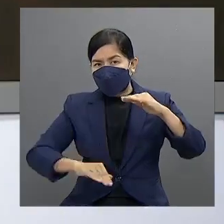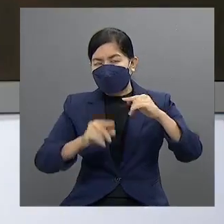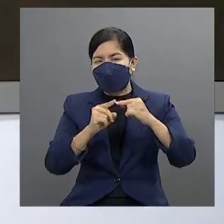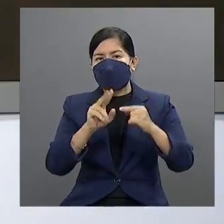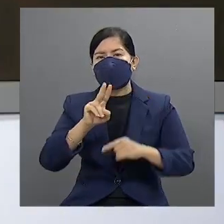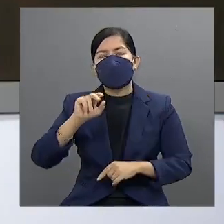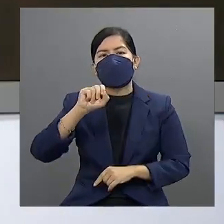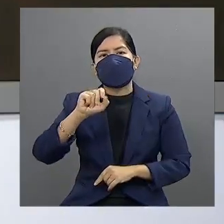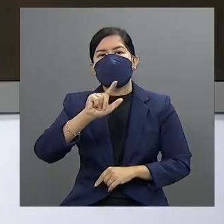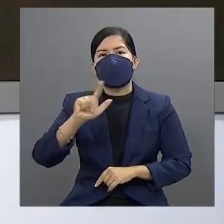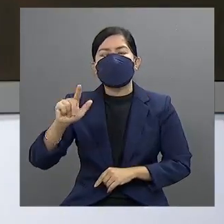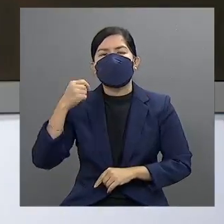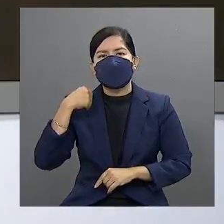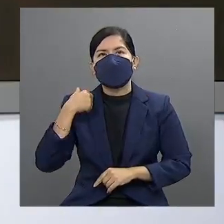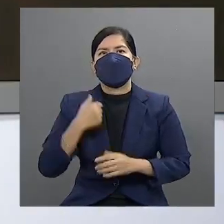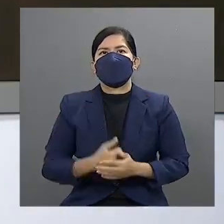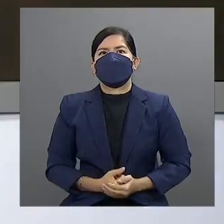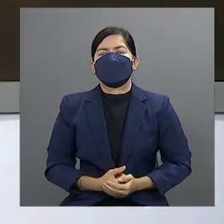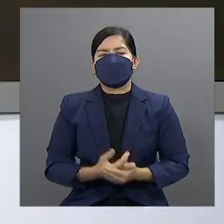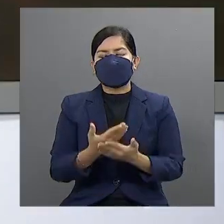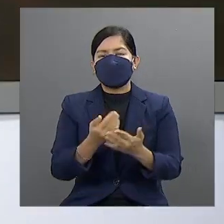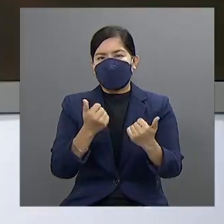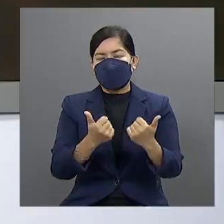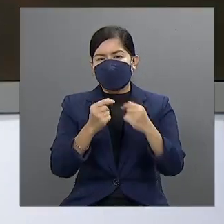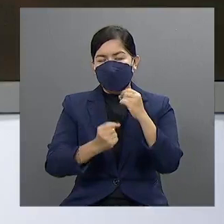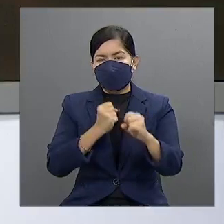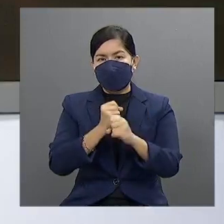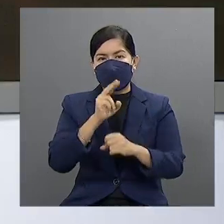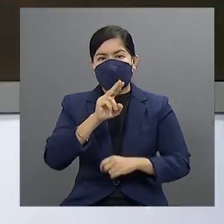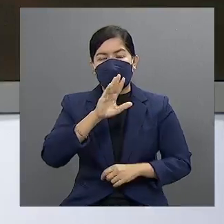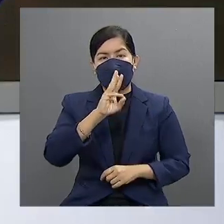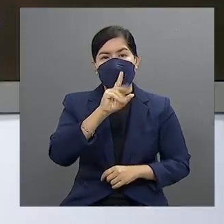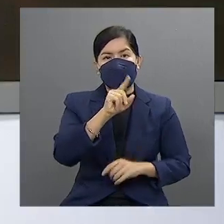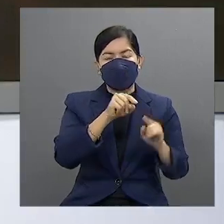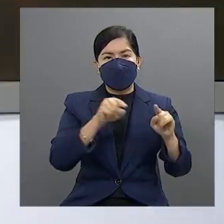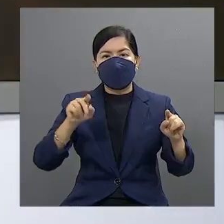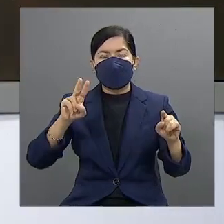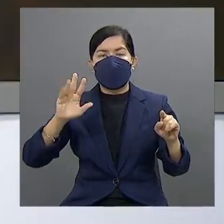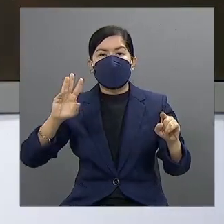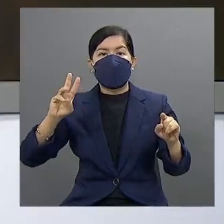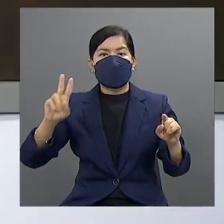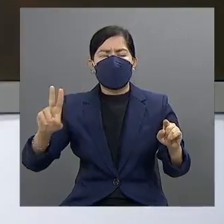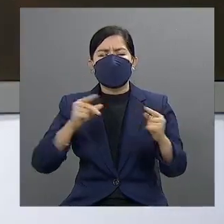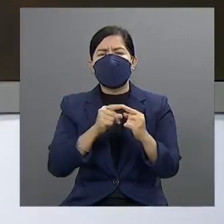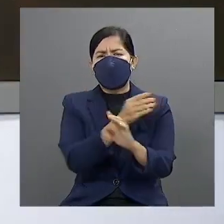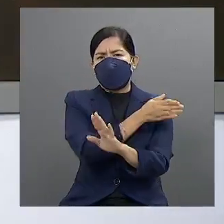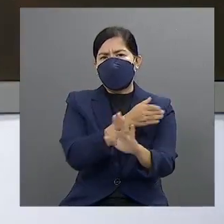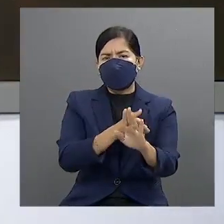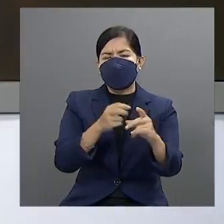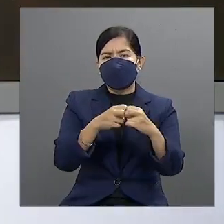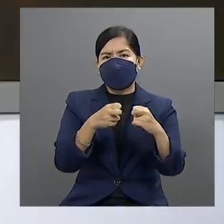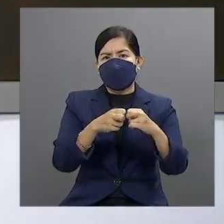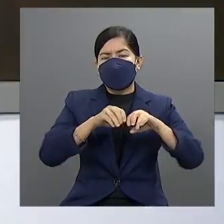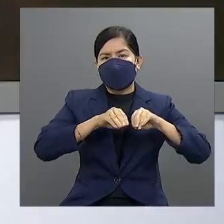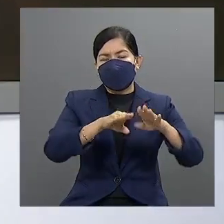วม370,000 ล้านบาทในปี2561-62นะคะหรือว่าก่อนช่วงที่จะมีโควิด19ค่ะ